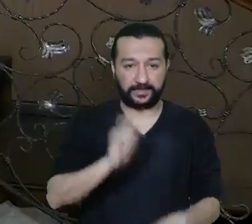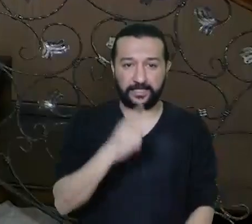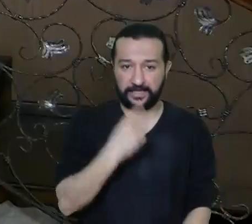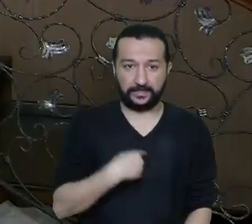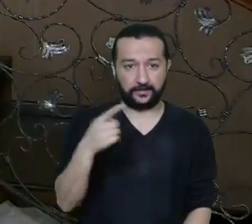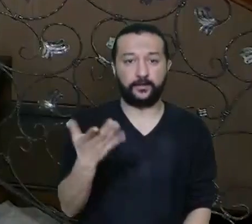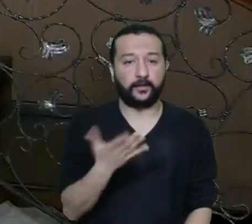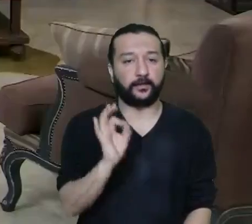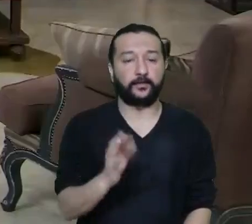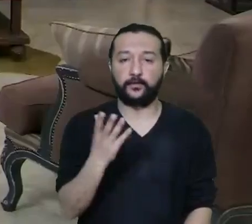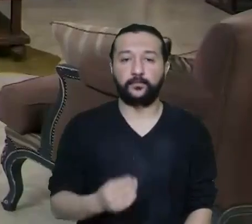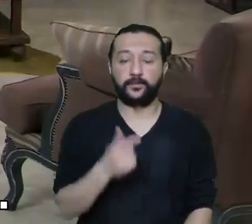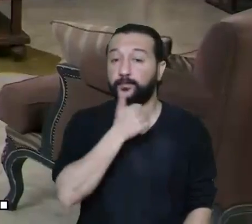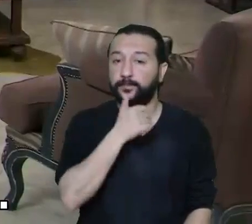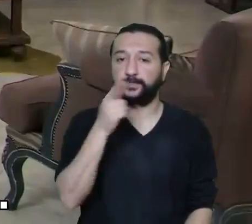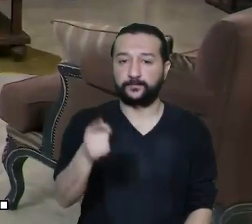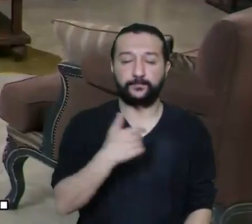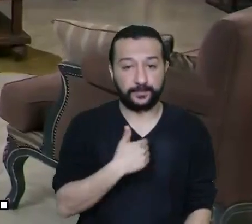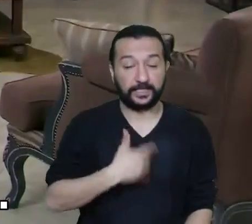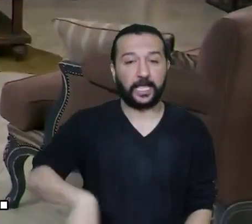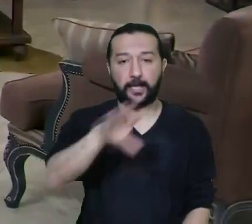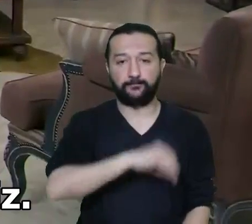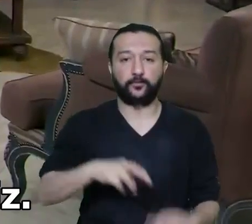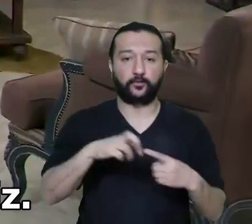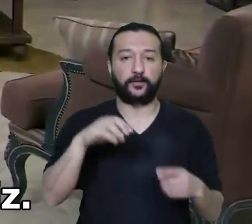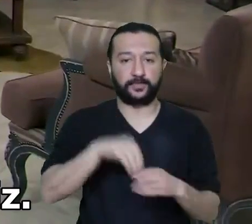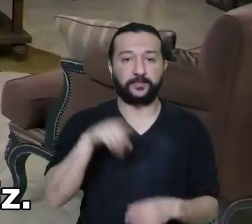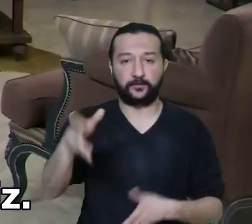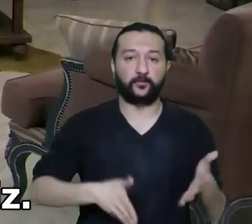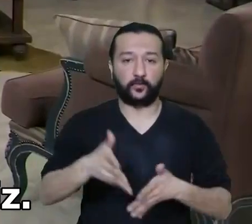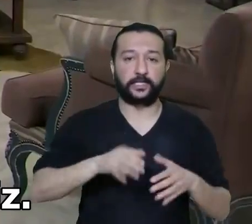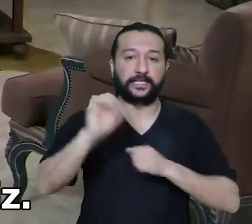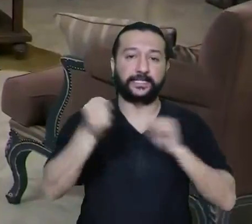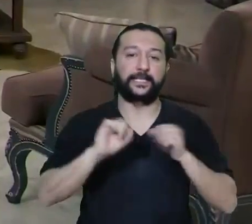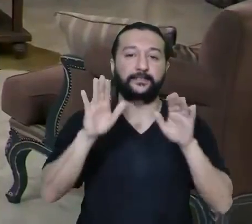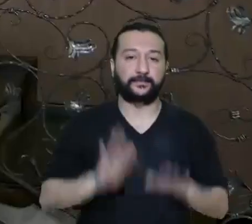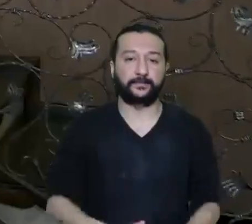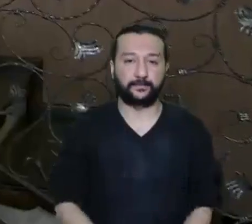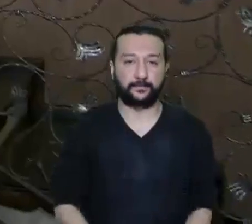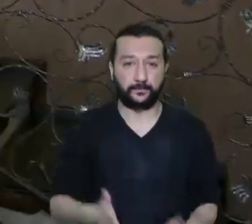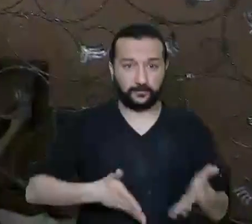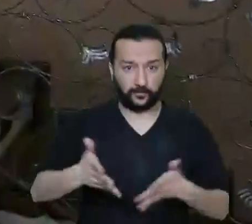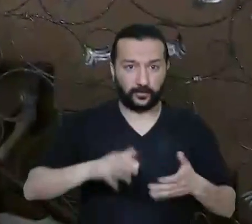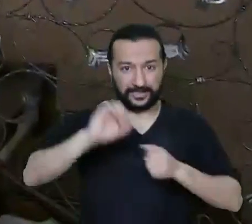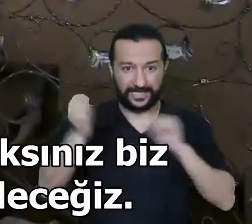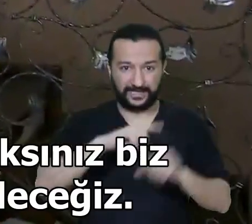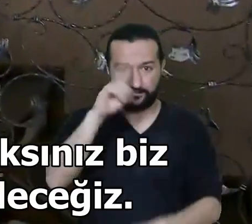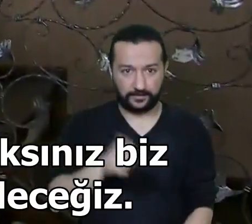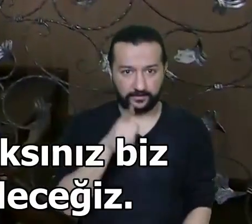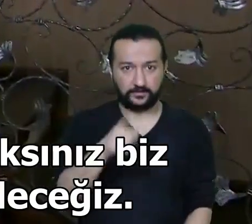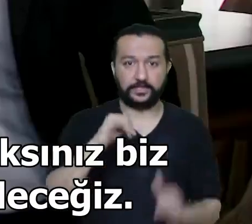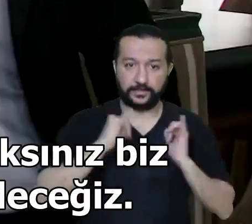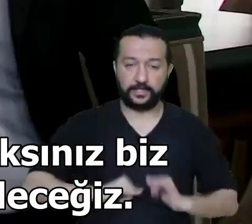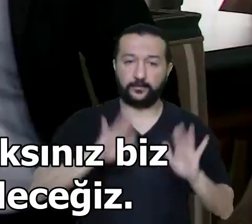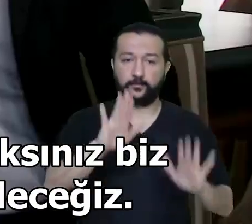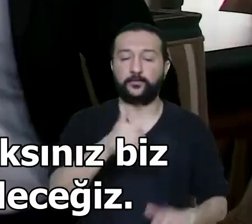ya. Evet babacığım, işte biz de Rüyam için sokakta dans edeceğiz. Sokakta dans mı?